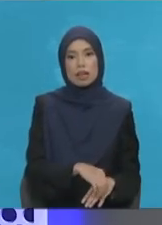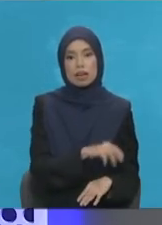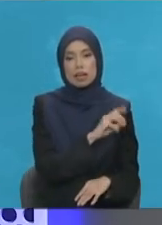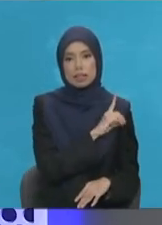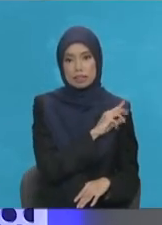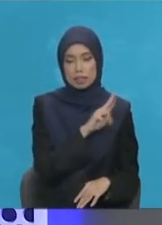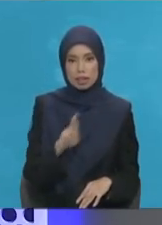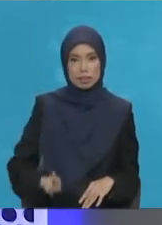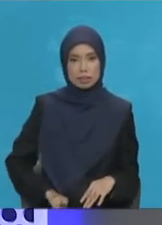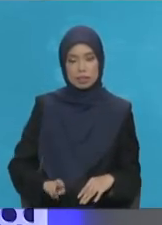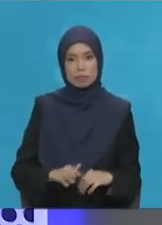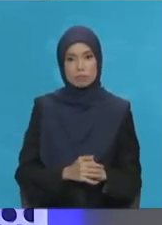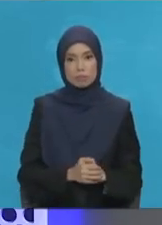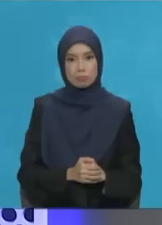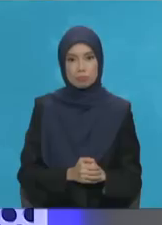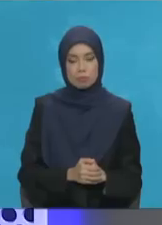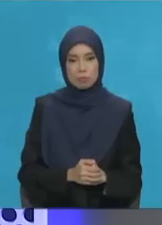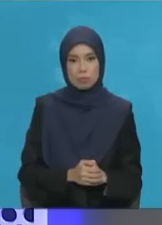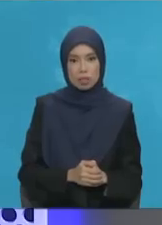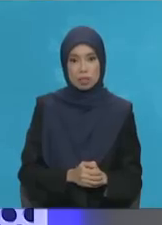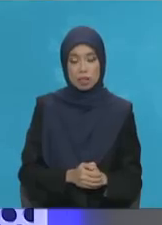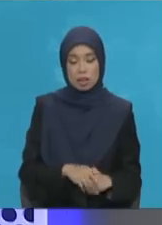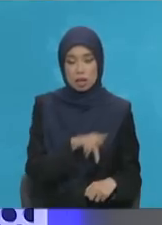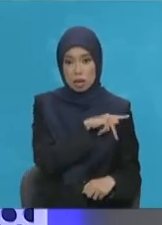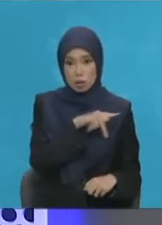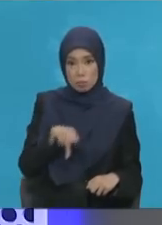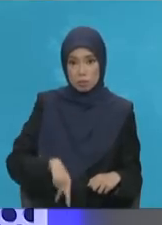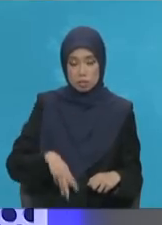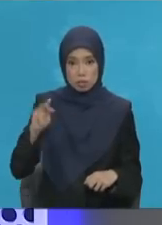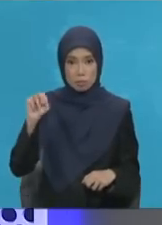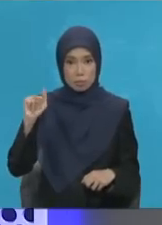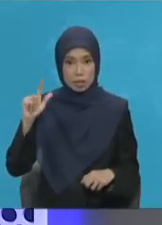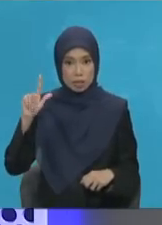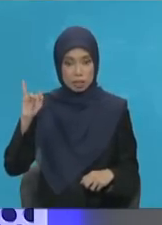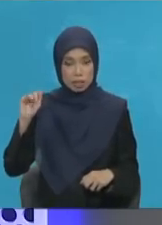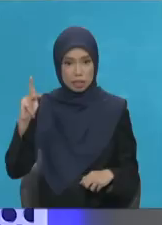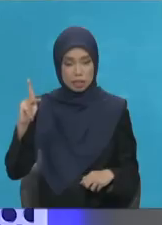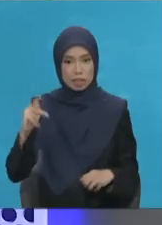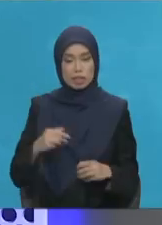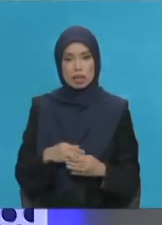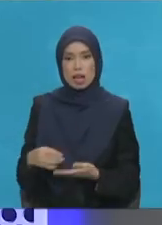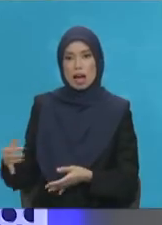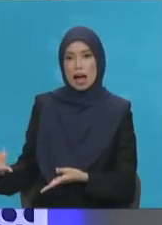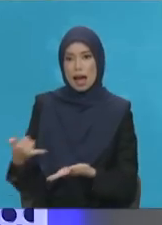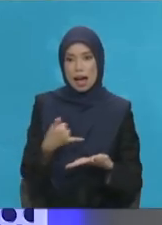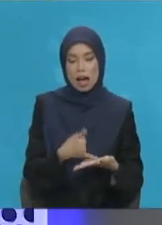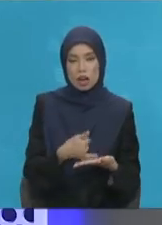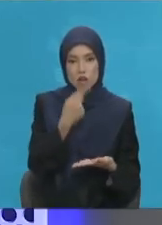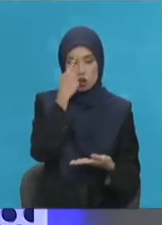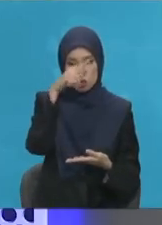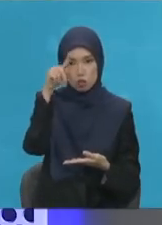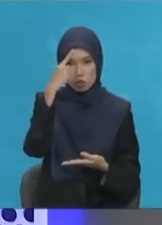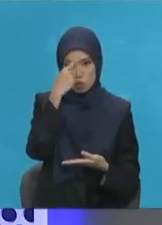durian comat Mulya sebagai wakil yang dipisahkan bagi majelis menerima tanda di raja dan